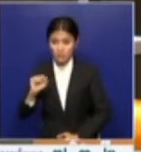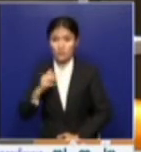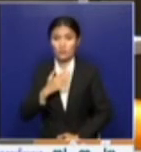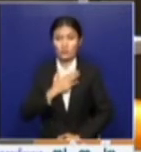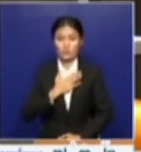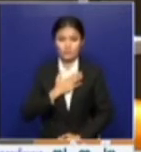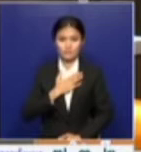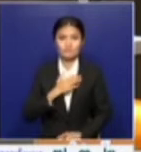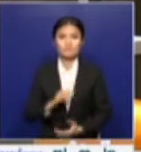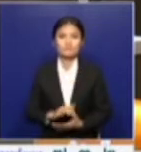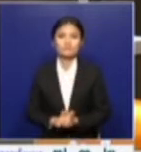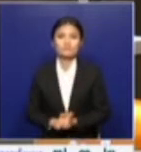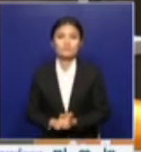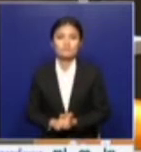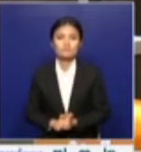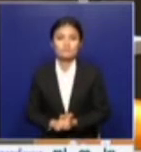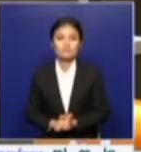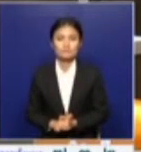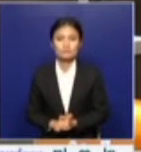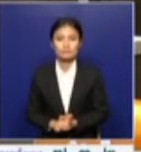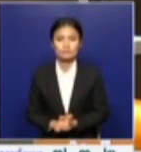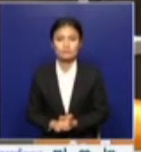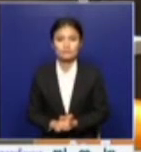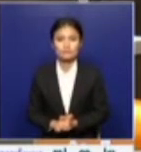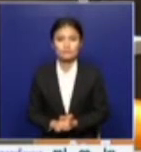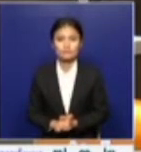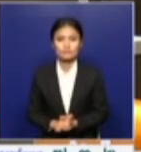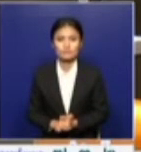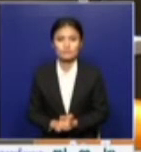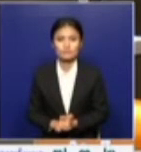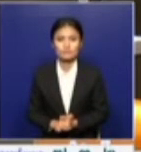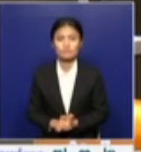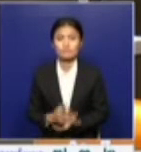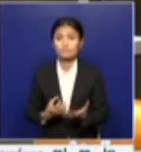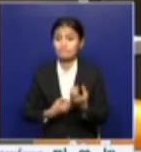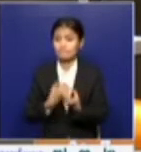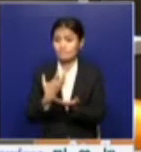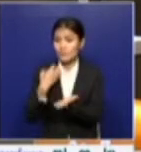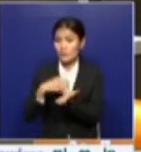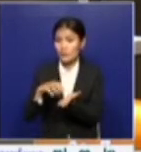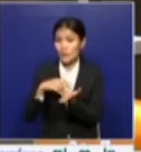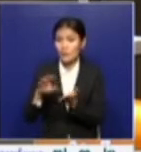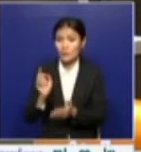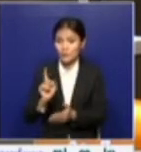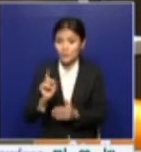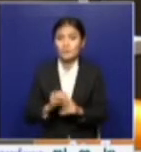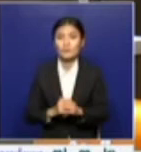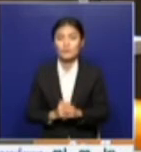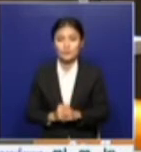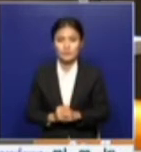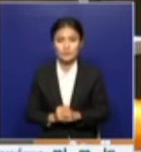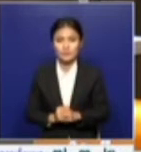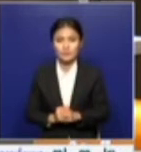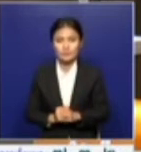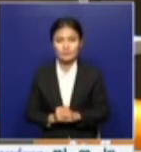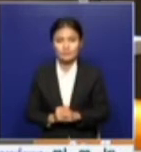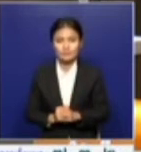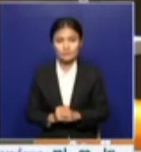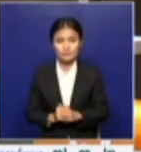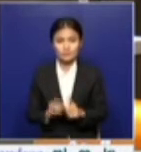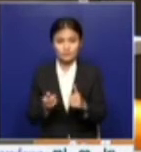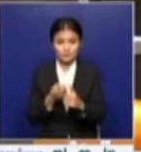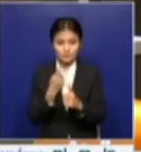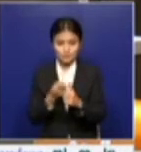แสดงความเห็นเพื่อให้คณะรัฐมนตรีได้รับฟังดังนี้หัวเรื่องแรก